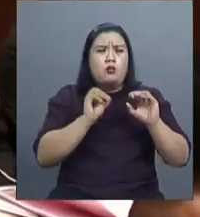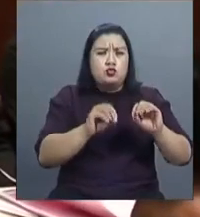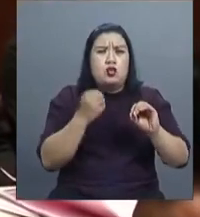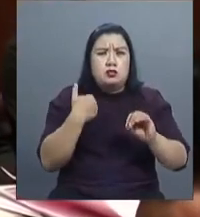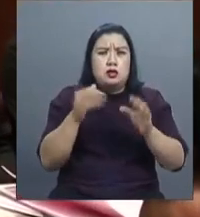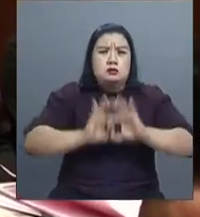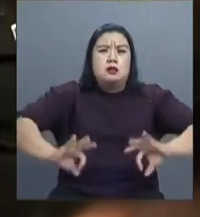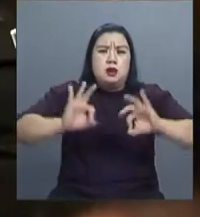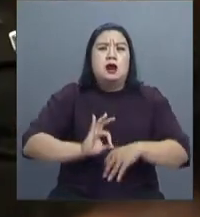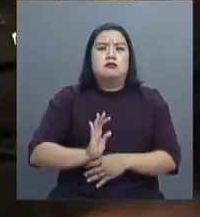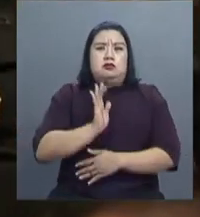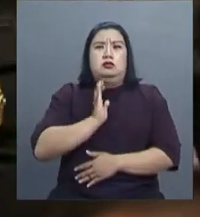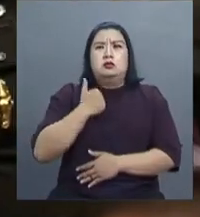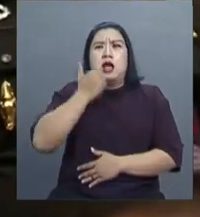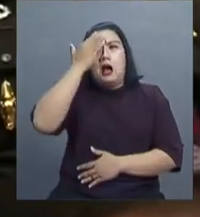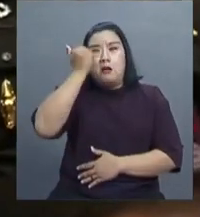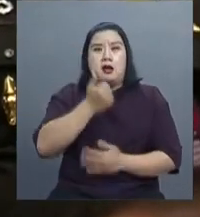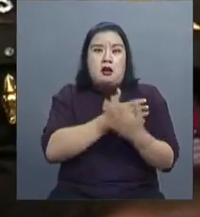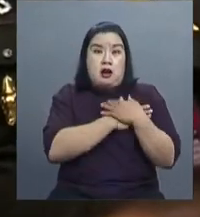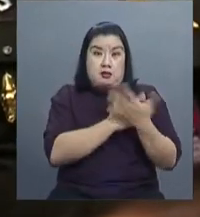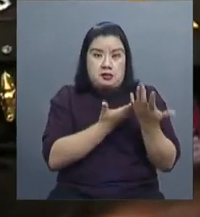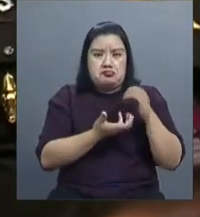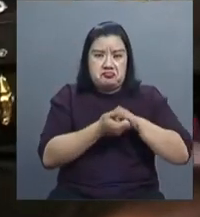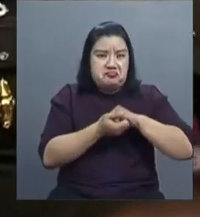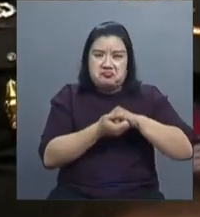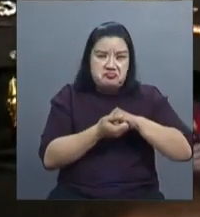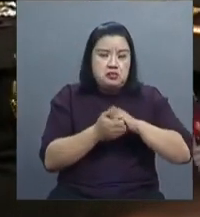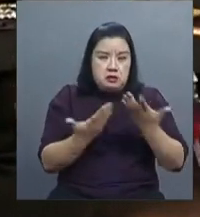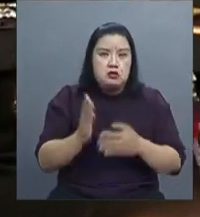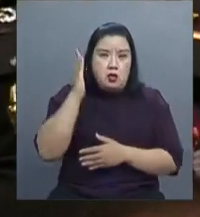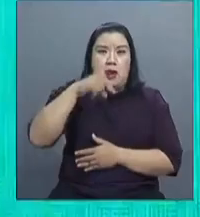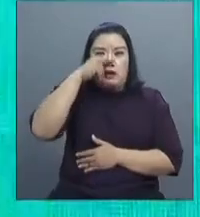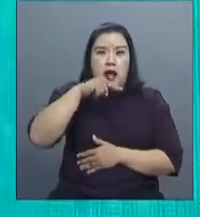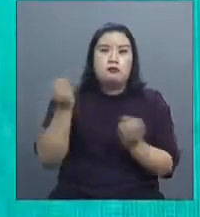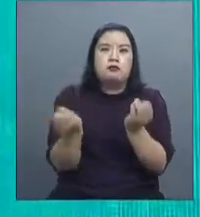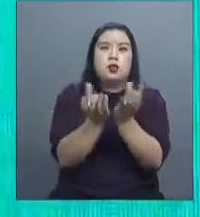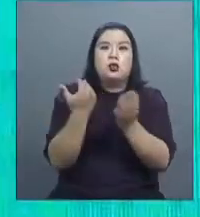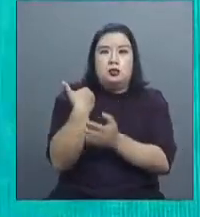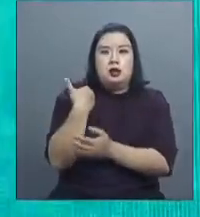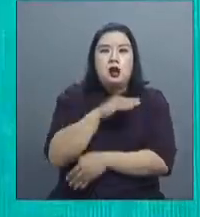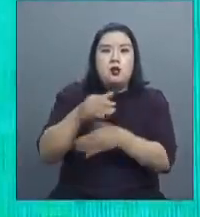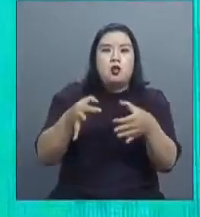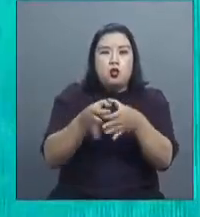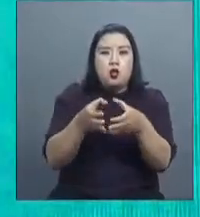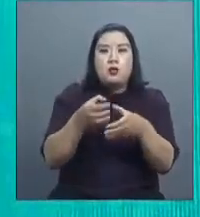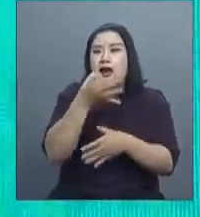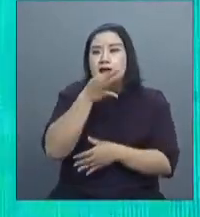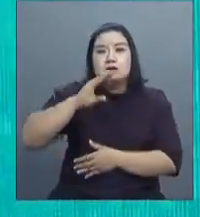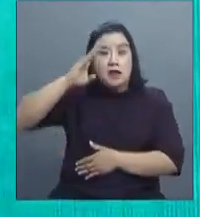วังเมื่อใดแต่ความสามัคคีไม่รักกันประเทศชาติก็อยู่ไม่ได้เราเป็นทหารอาชีพต้องอดทนและ